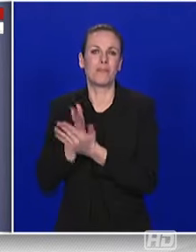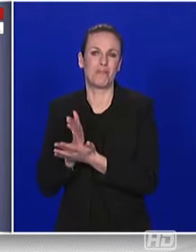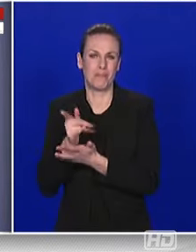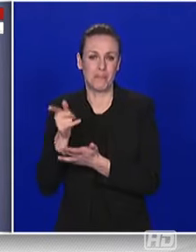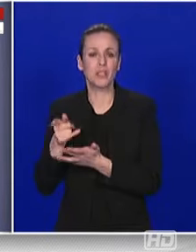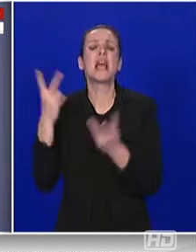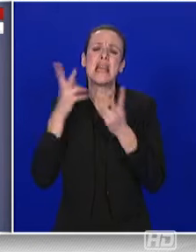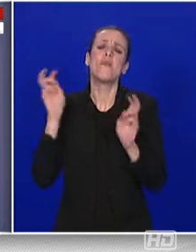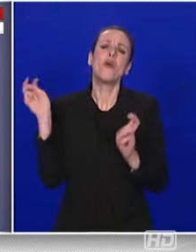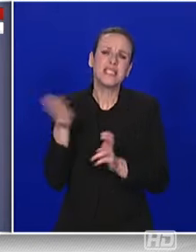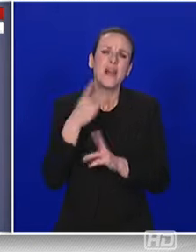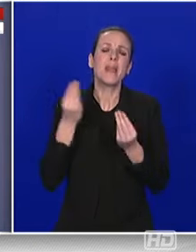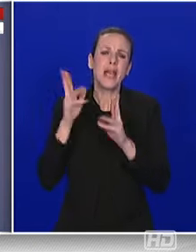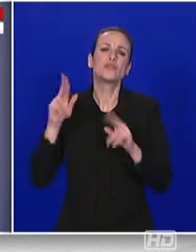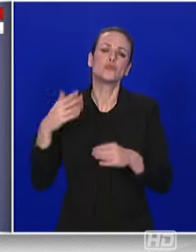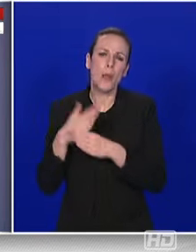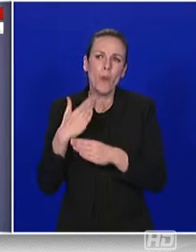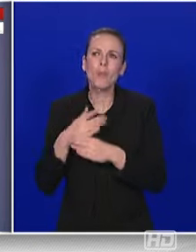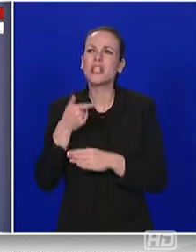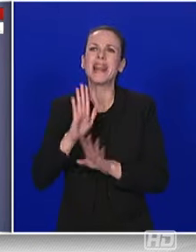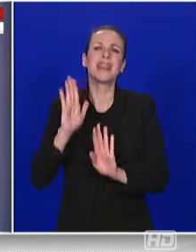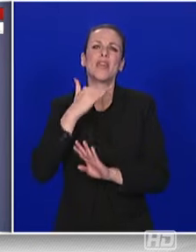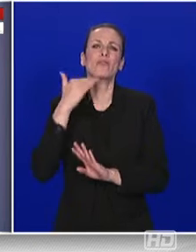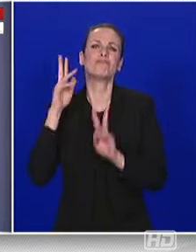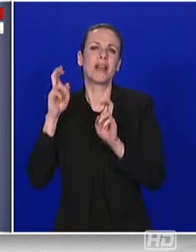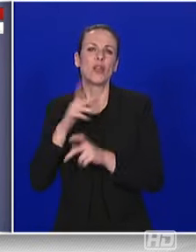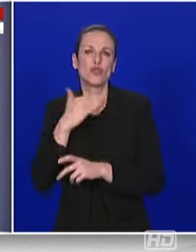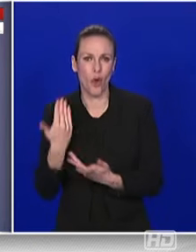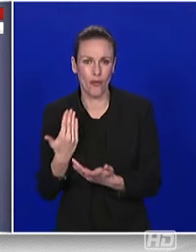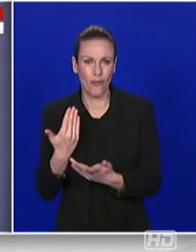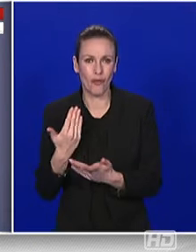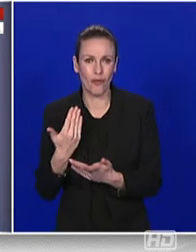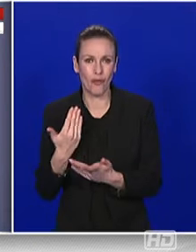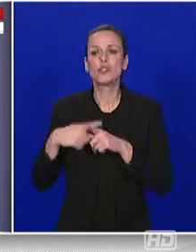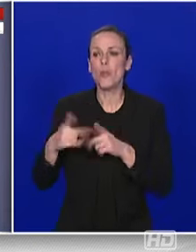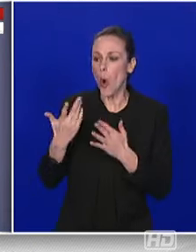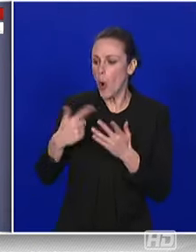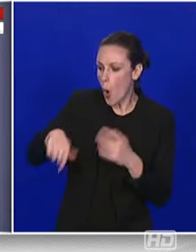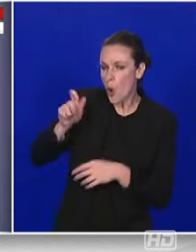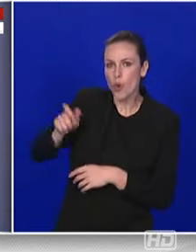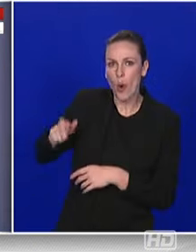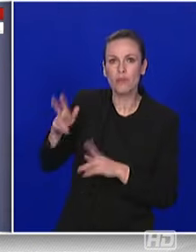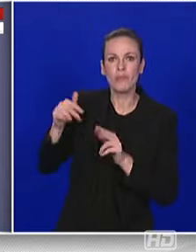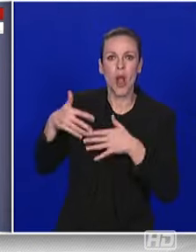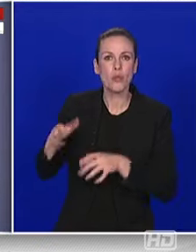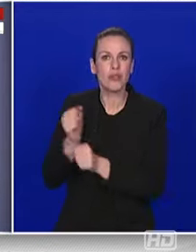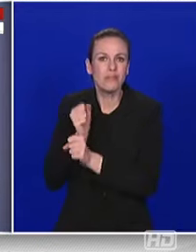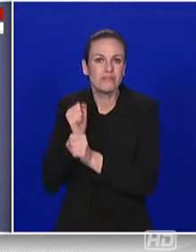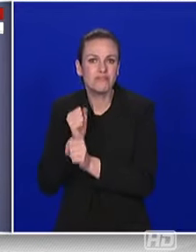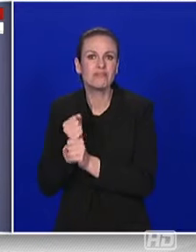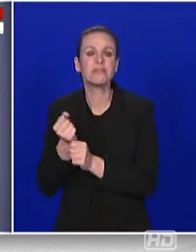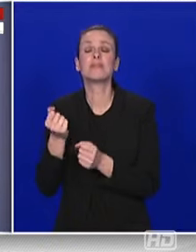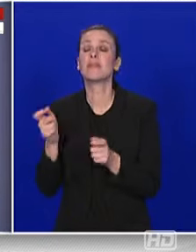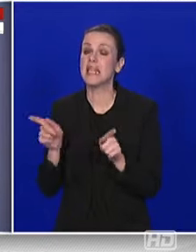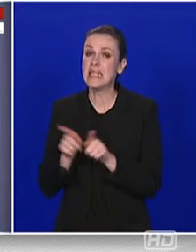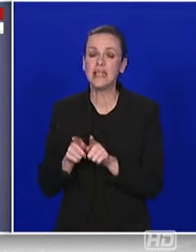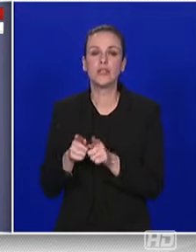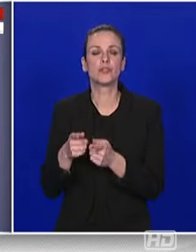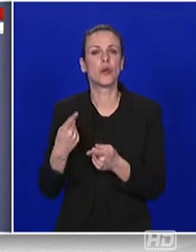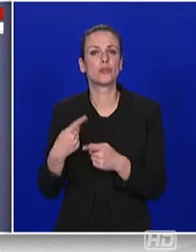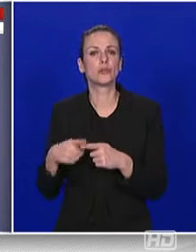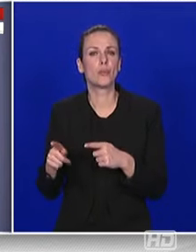doprinos, međutim, s obzirom i na kapacitete koji objektivno postoje, s obzirom na činjenicu